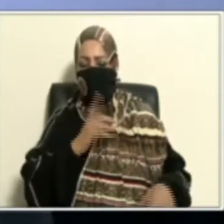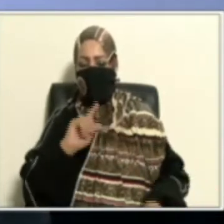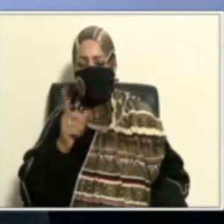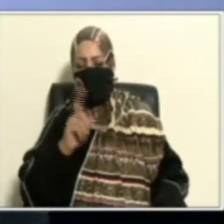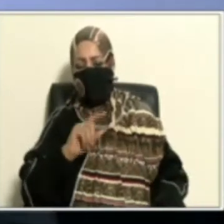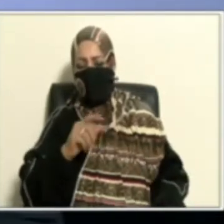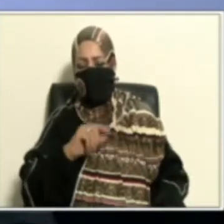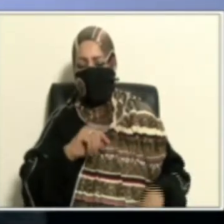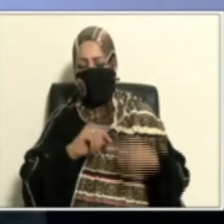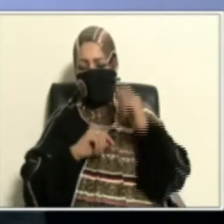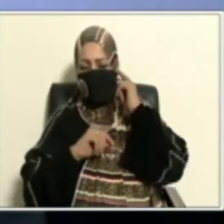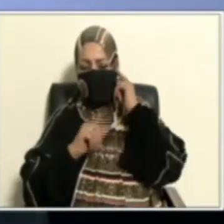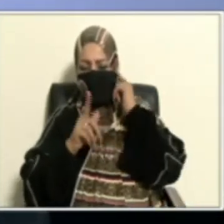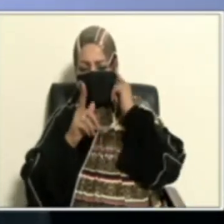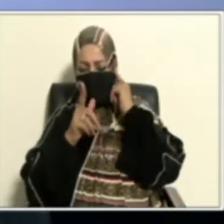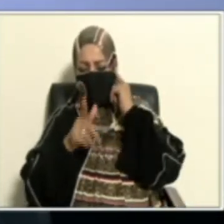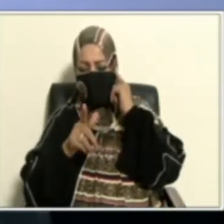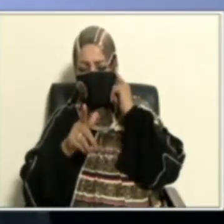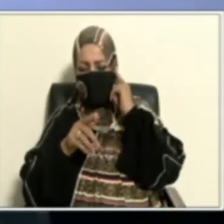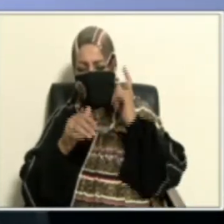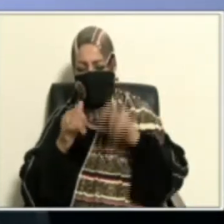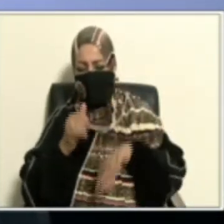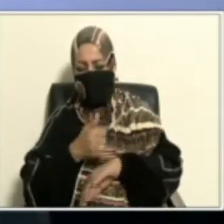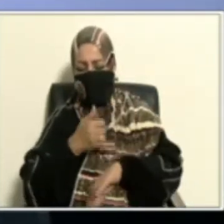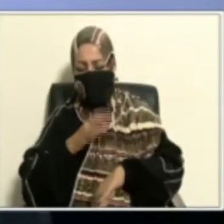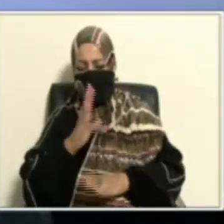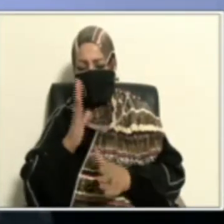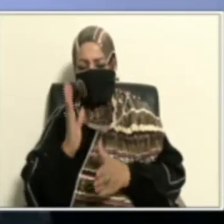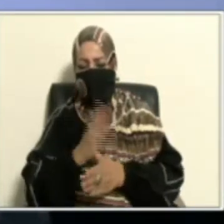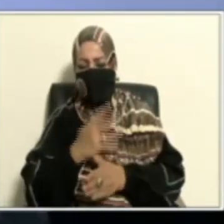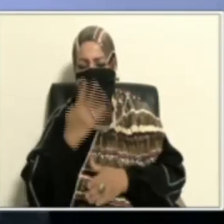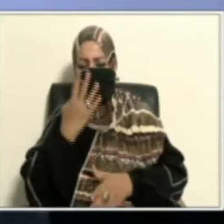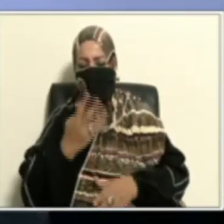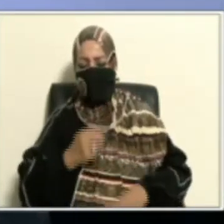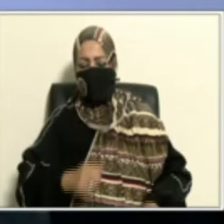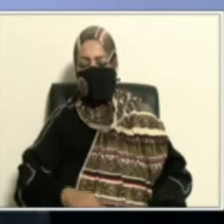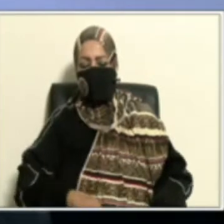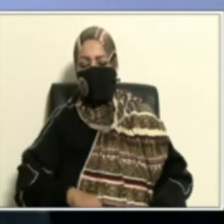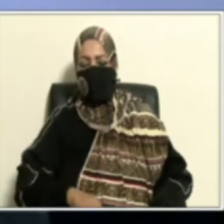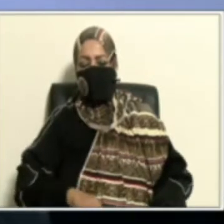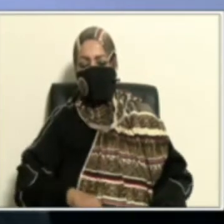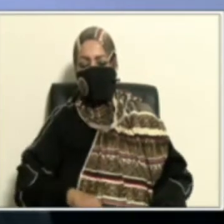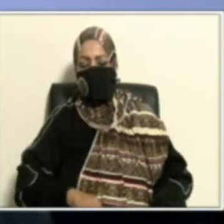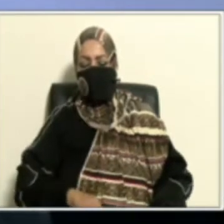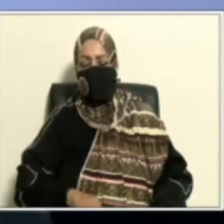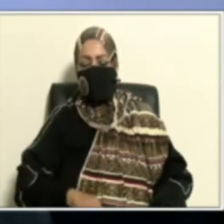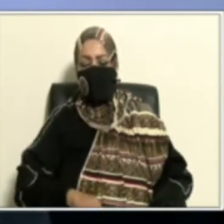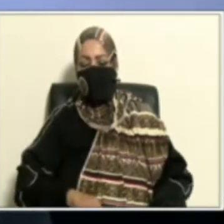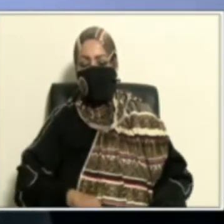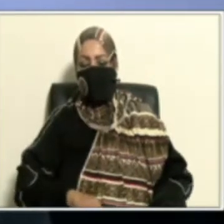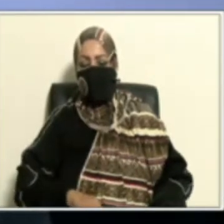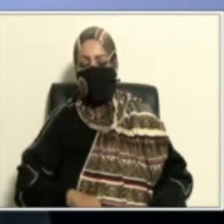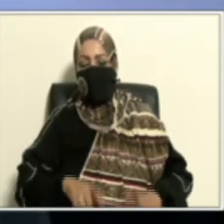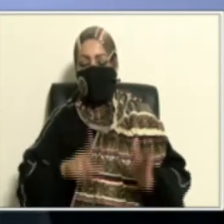حكم الصبح لا حرج فيها بإذن الله تعالى، مع التنبيه أنها بالأصابع